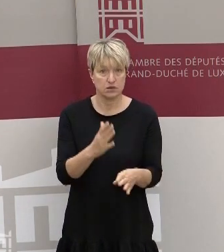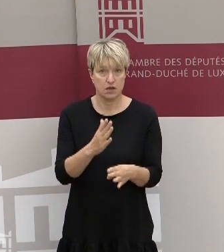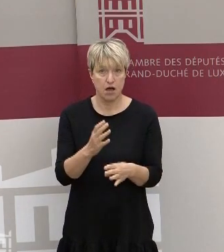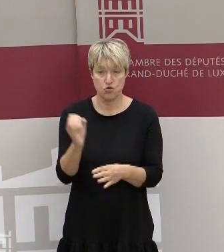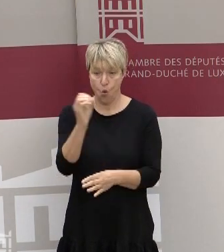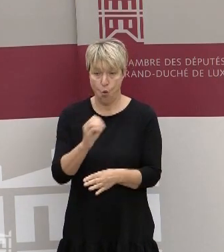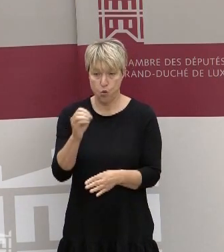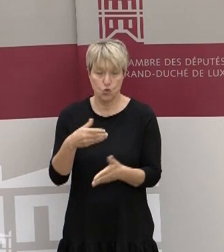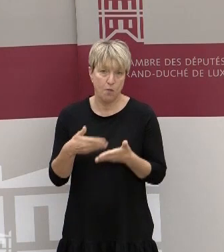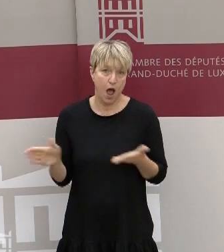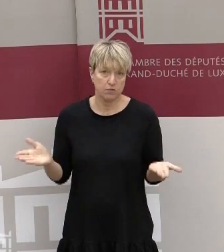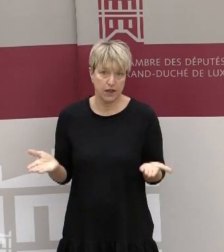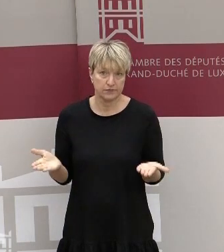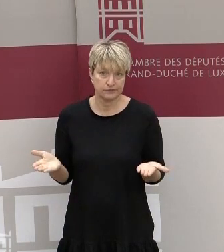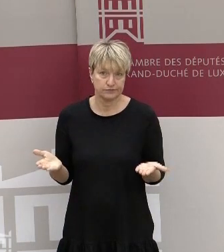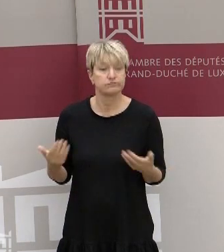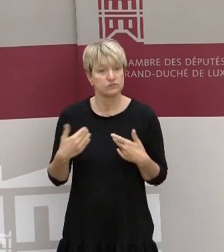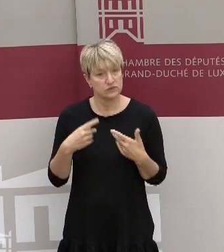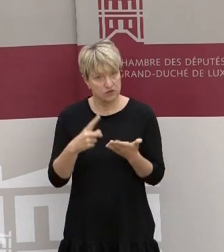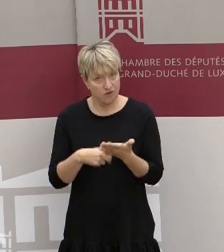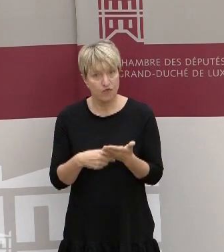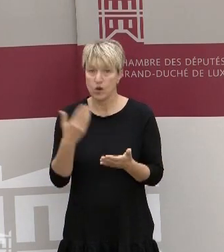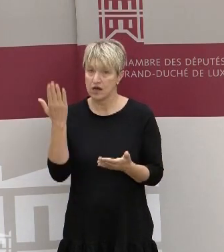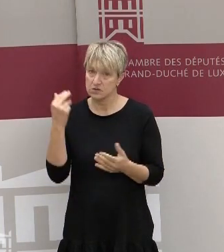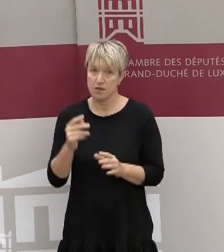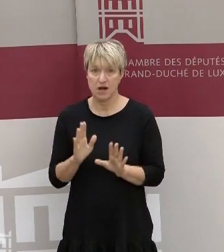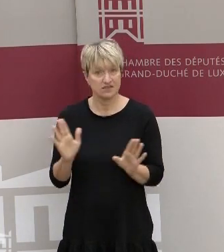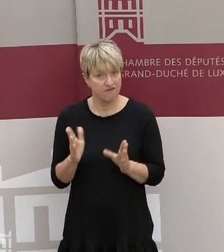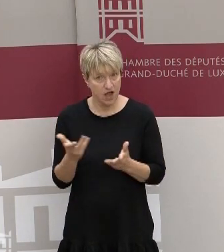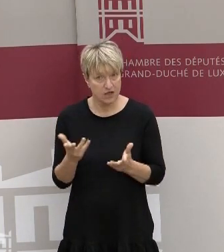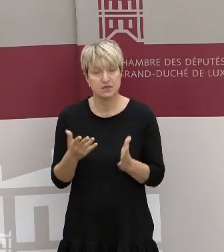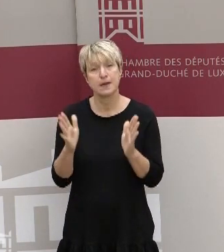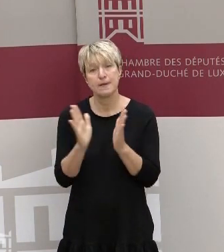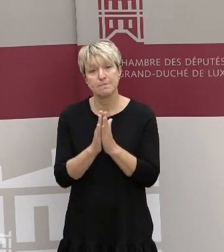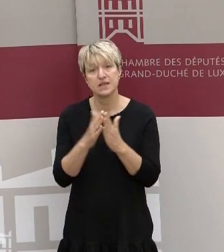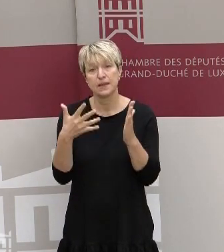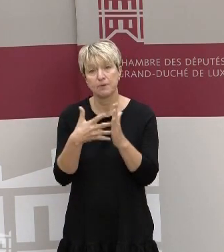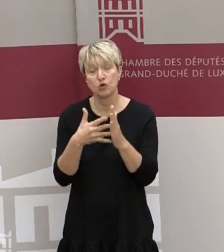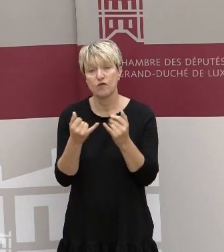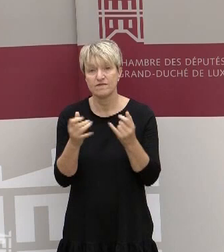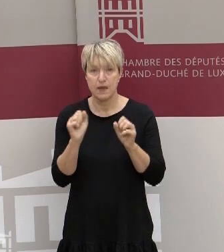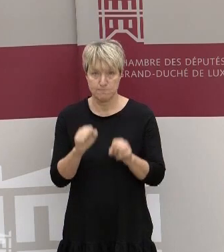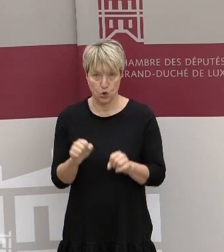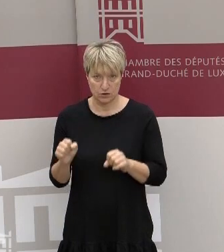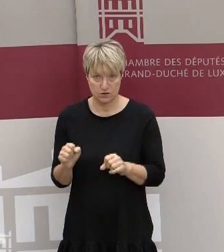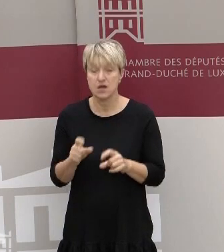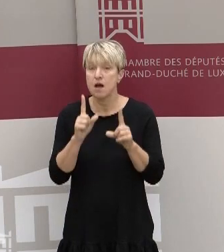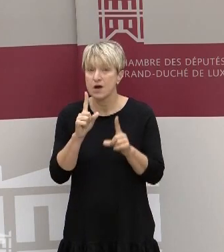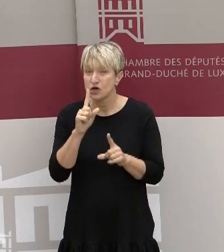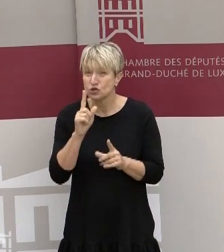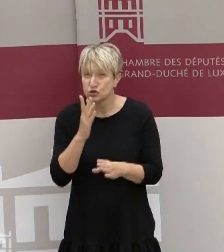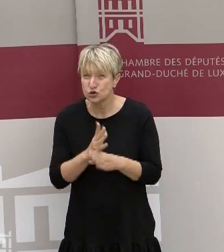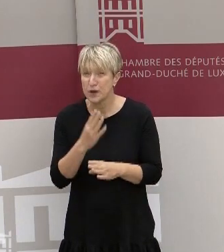Dabei hat sie just gefordert, dass sie prüfen soll, wie das möglich wäre. Scheinbar war schon zu prüfen, wie das möglich wäre, der Regierung zu viel, weil